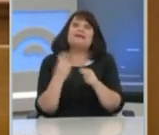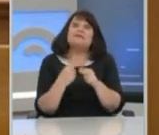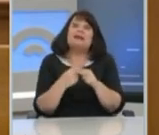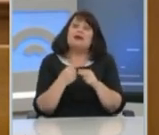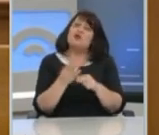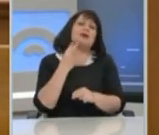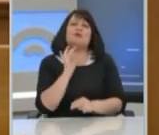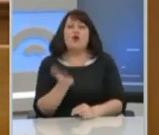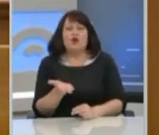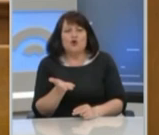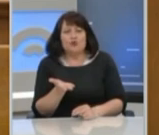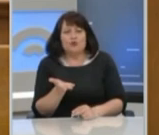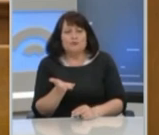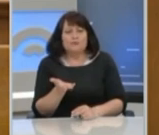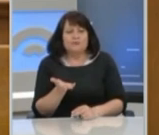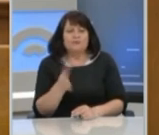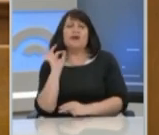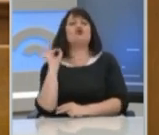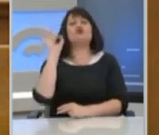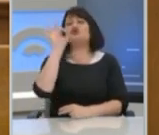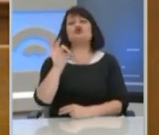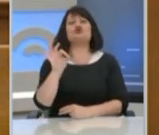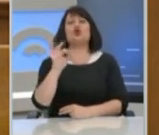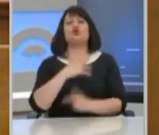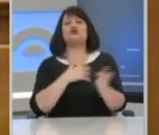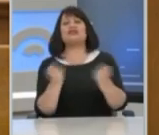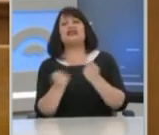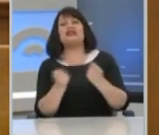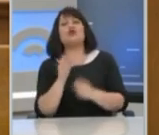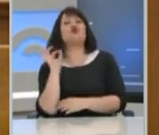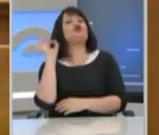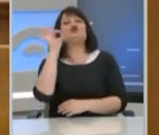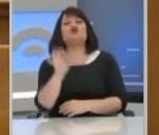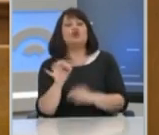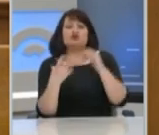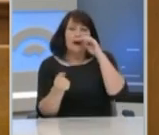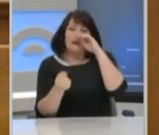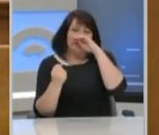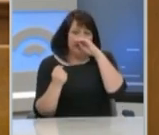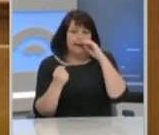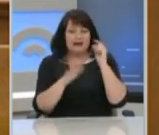γιατί. Γιατί ο στόχος μας, ο στρατηγικός, αλλά και η εντολή που